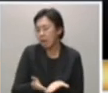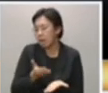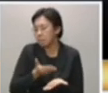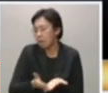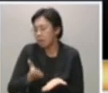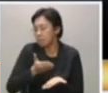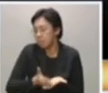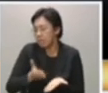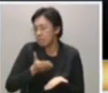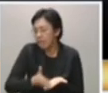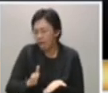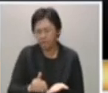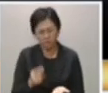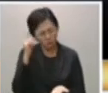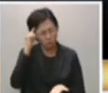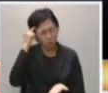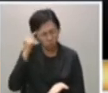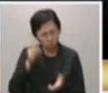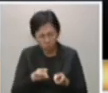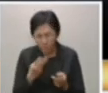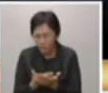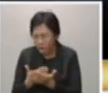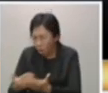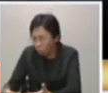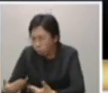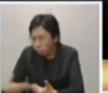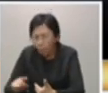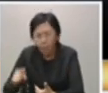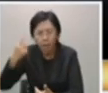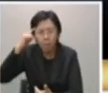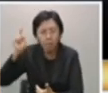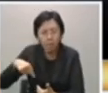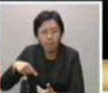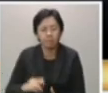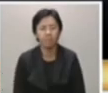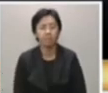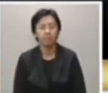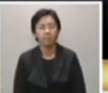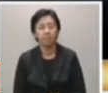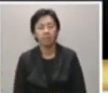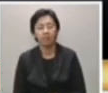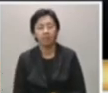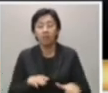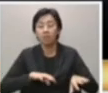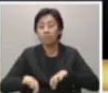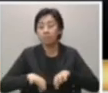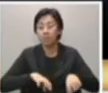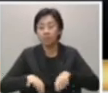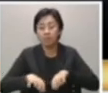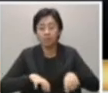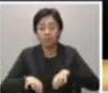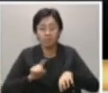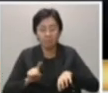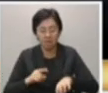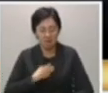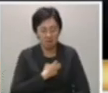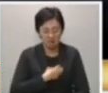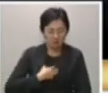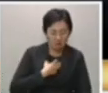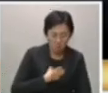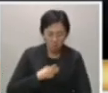แผ่นดินโดยไม่รู้จักวิธีหารายได้เข้าประเทศท่านบริหารประเทศบนพื้นฐานของอารมณ์และ